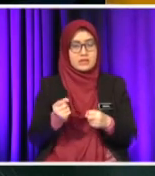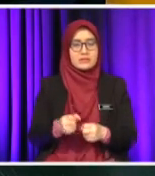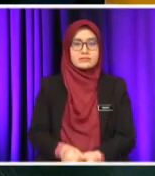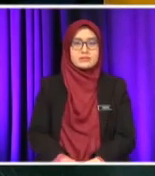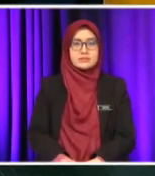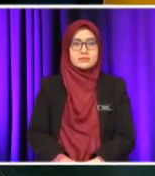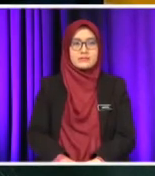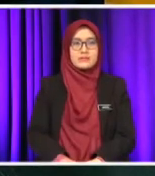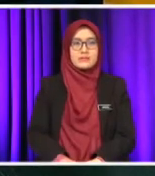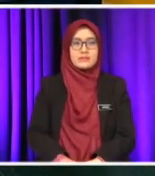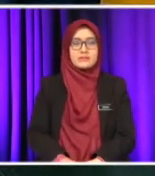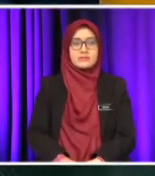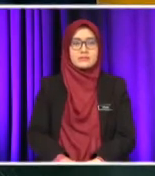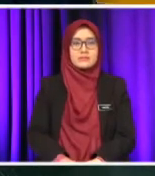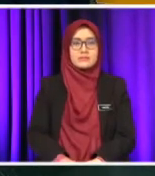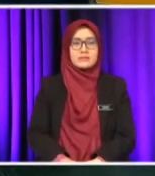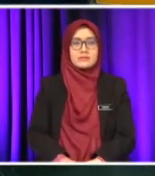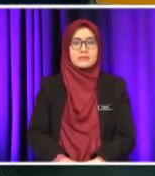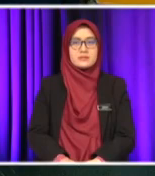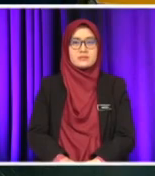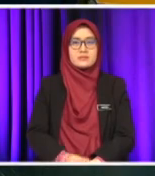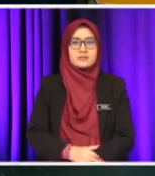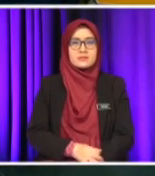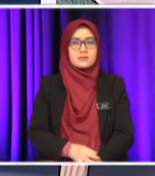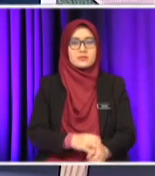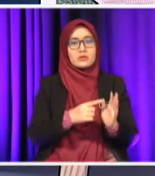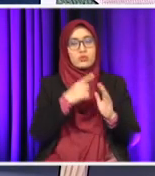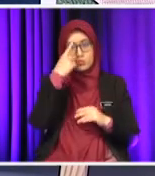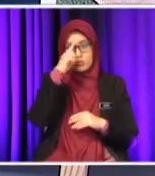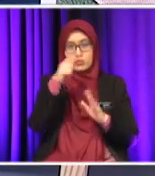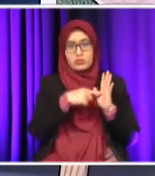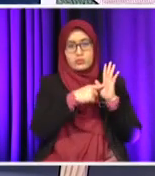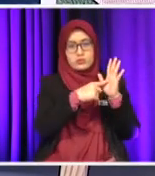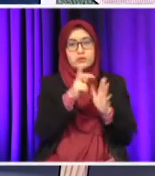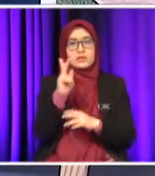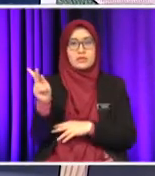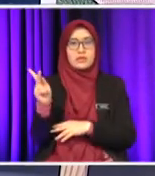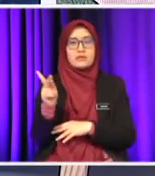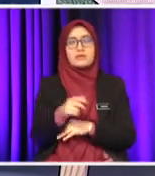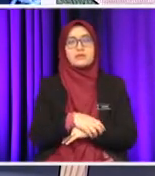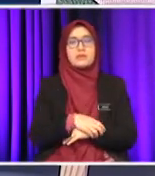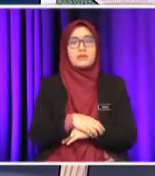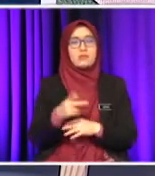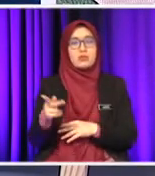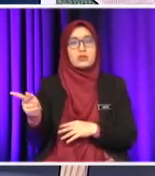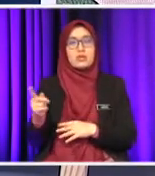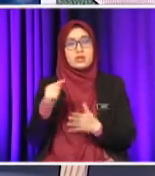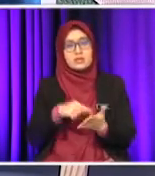jadi dia eee menunjukkan betapa hebatnya produknya